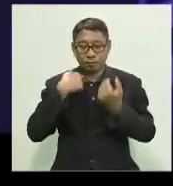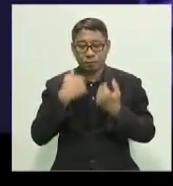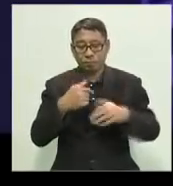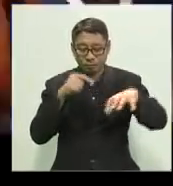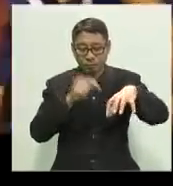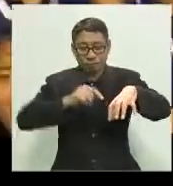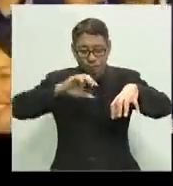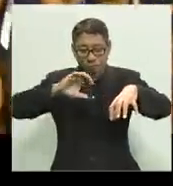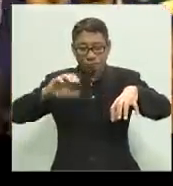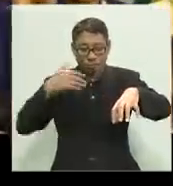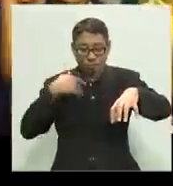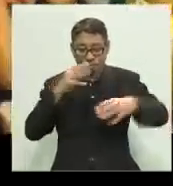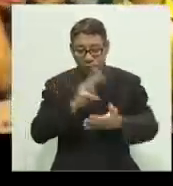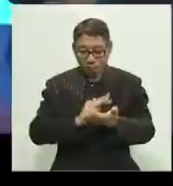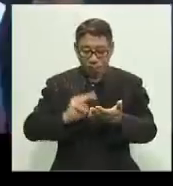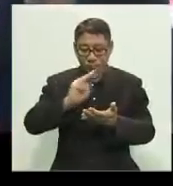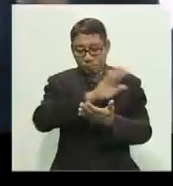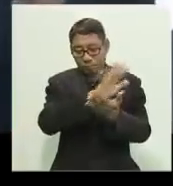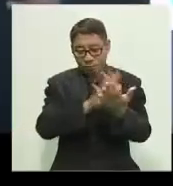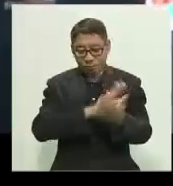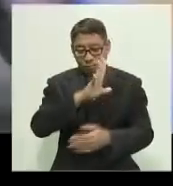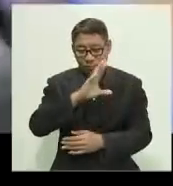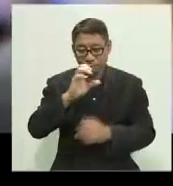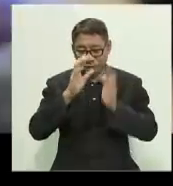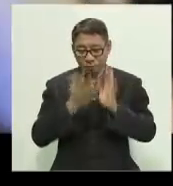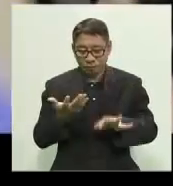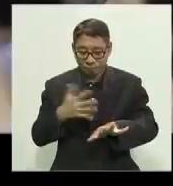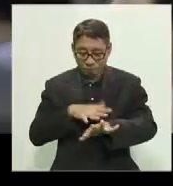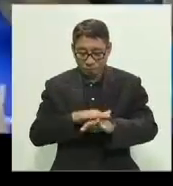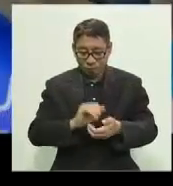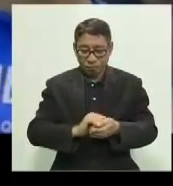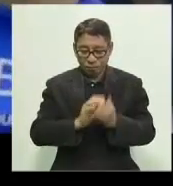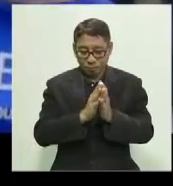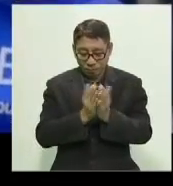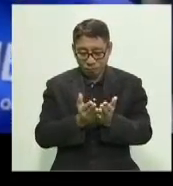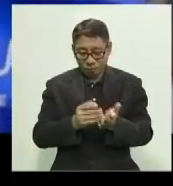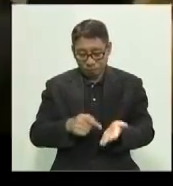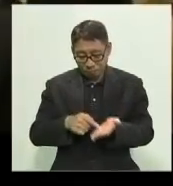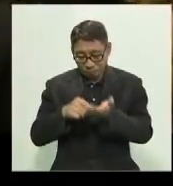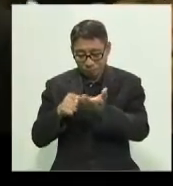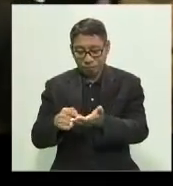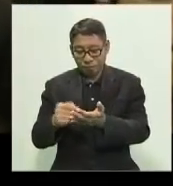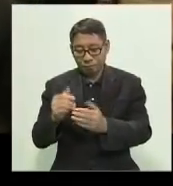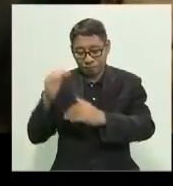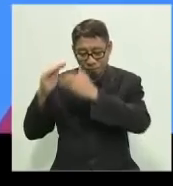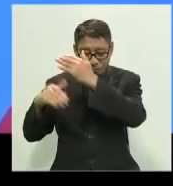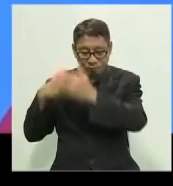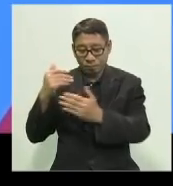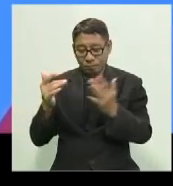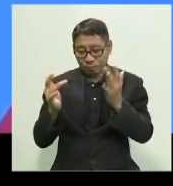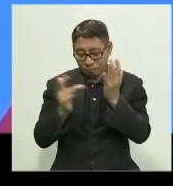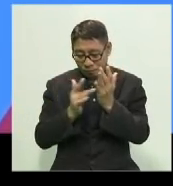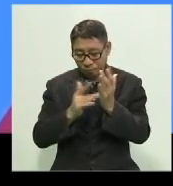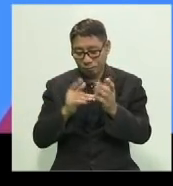ลจะมีชาวมหาวิทยาลัยทั่วประเทศกว่า500คนมาร่วมงานเพื่อมอบสมุดปกขาวการพัฒนาวิทยาศาสตร์เทคโนโล